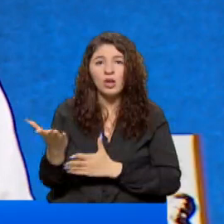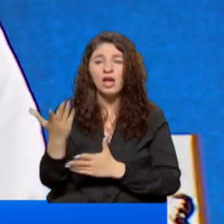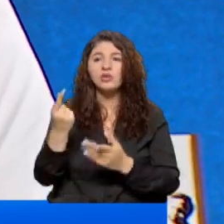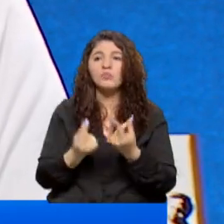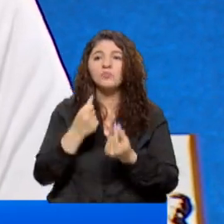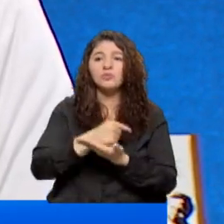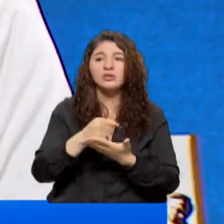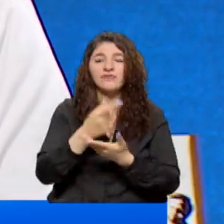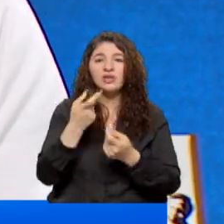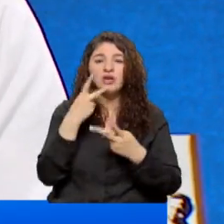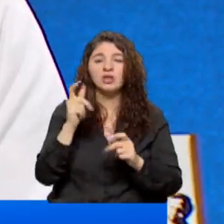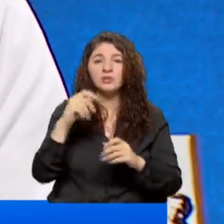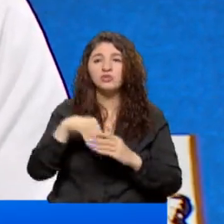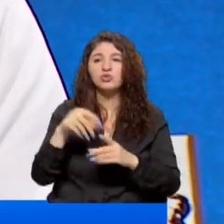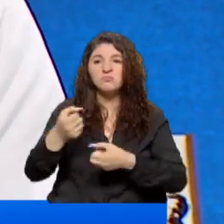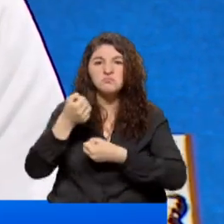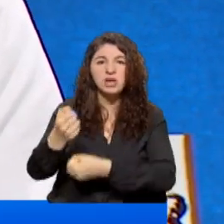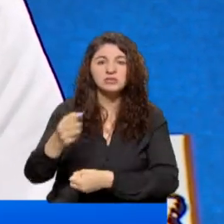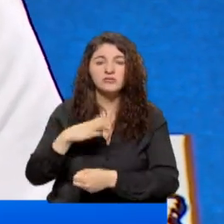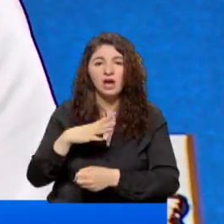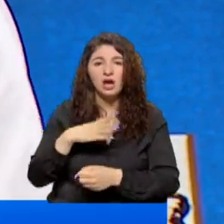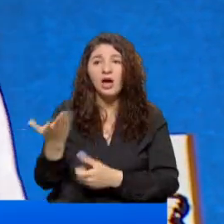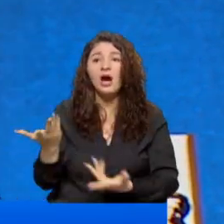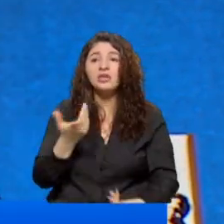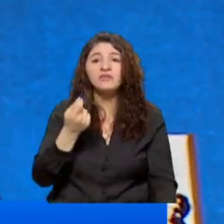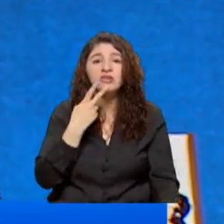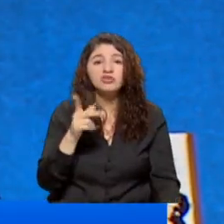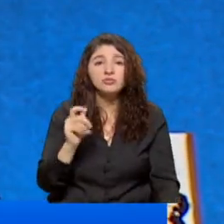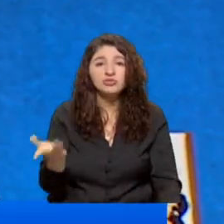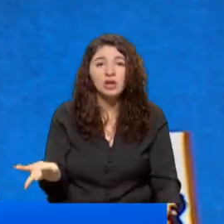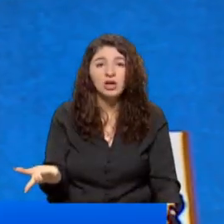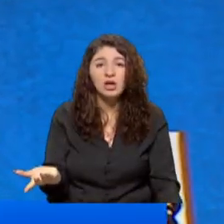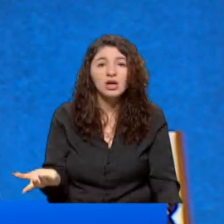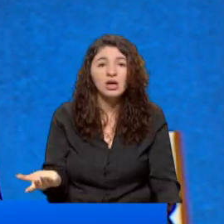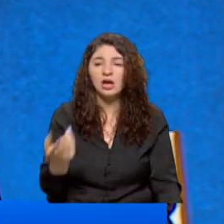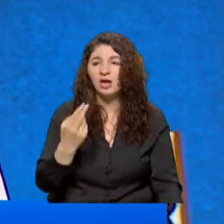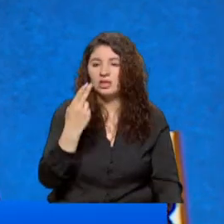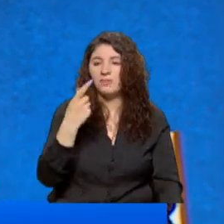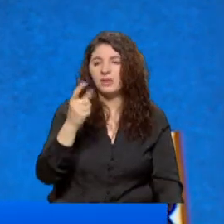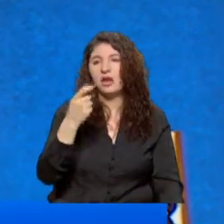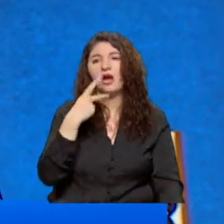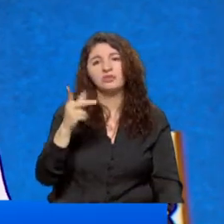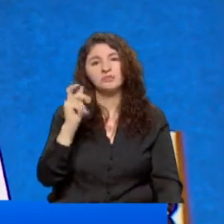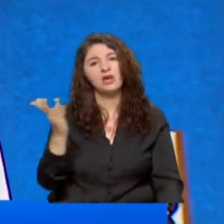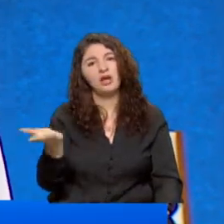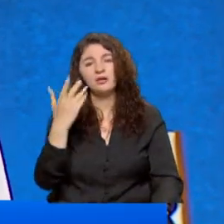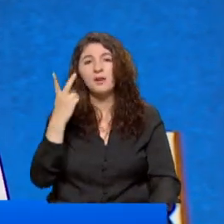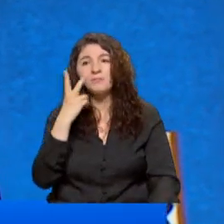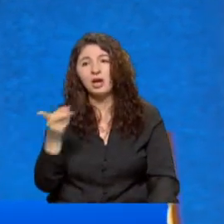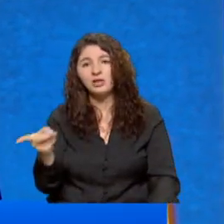işte buğday fiyatlarını Açıklaması için şu anda baskılar üzerinde hangi fiyata açıklayacak diyelim ki 7000 lira açıkladı